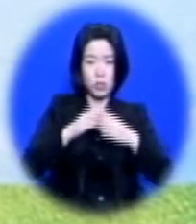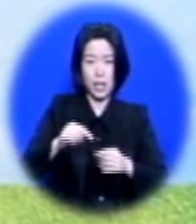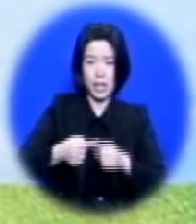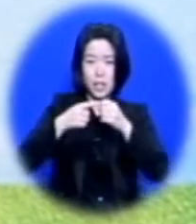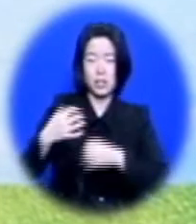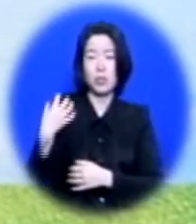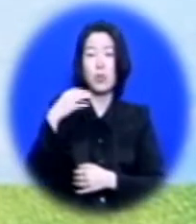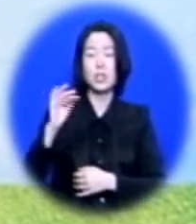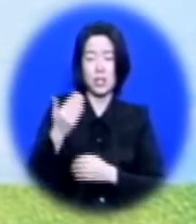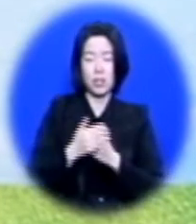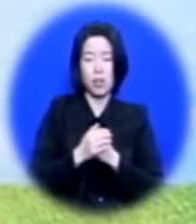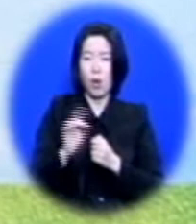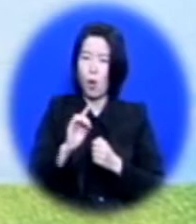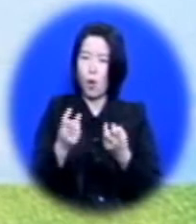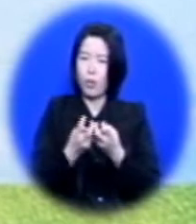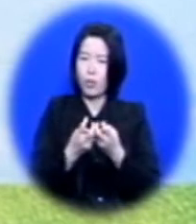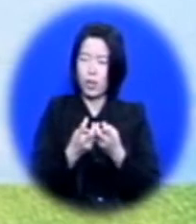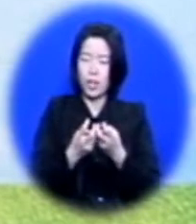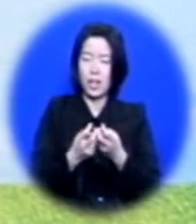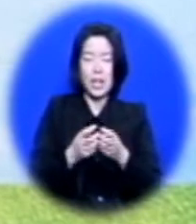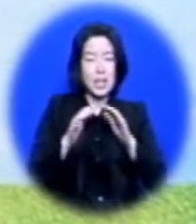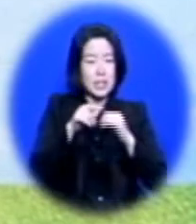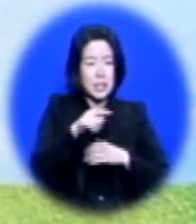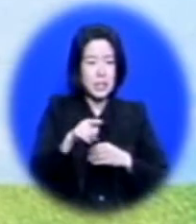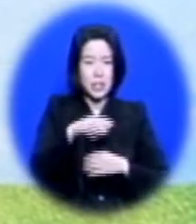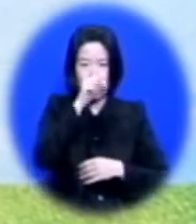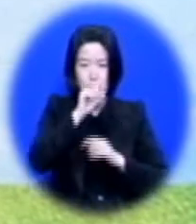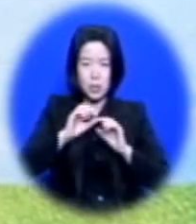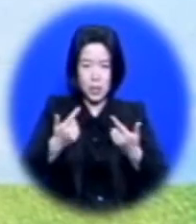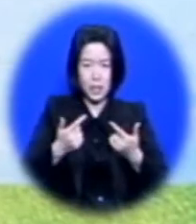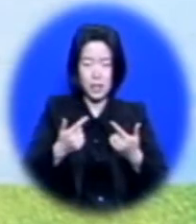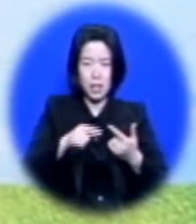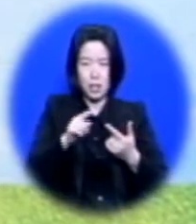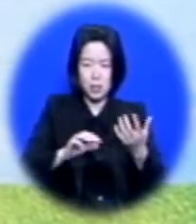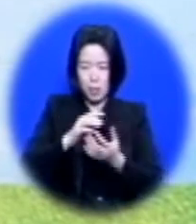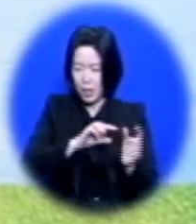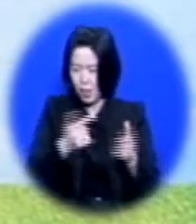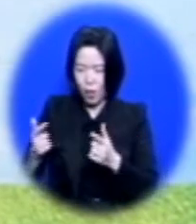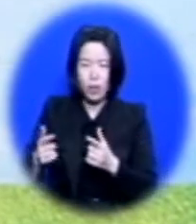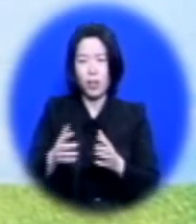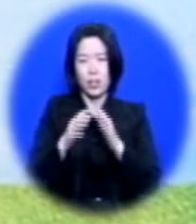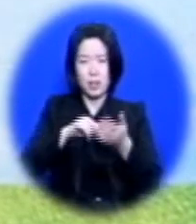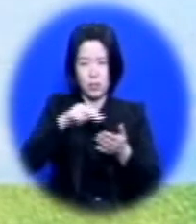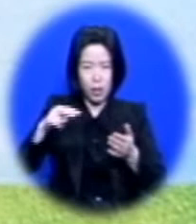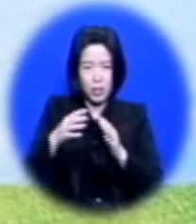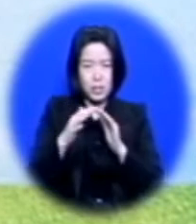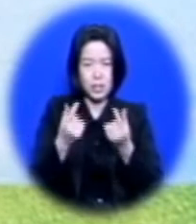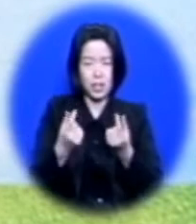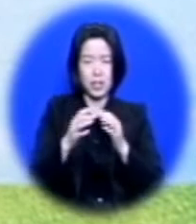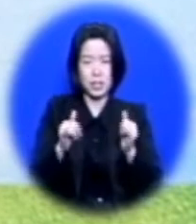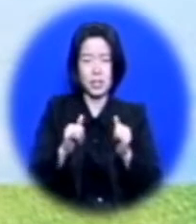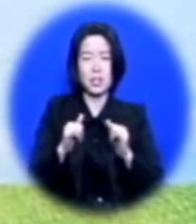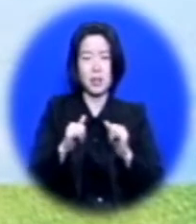되요 어찌 사람들이 그 빛 u 부랑자와 같은 그 사람들이 굴 속에서